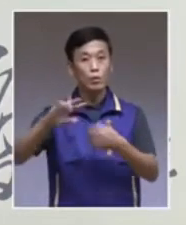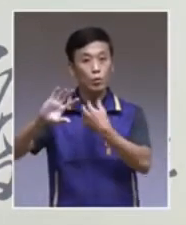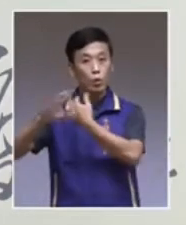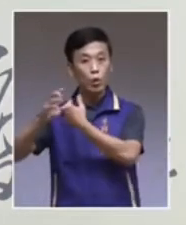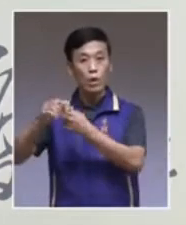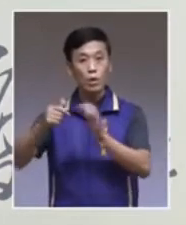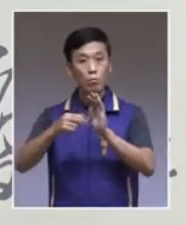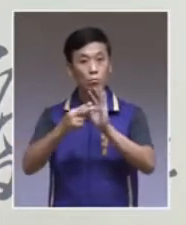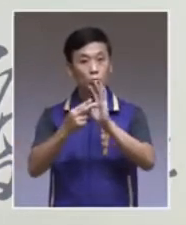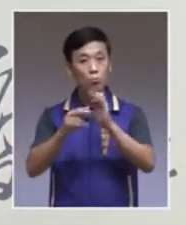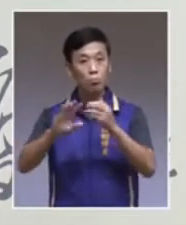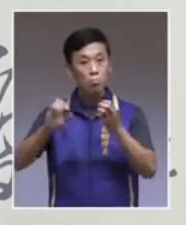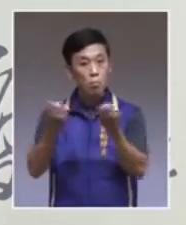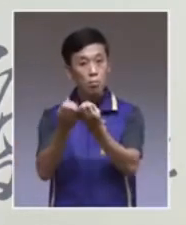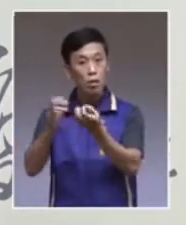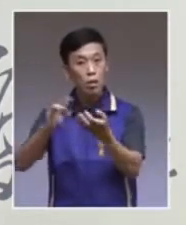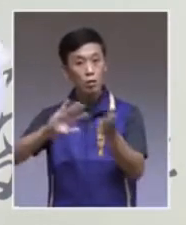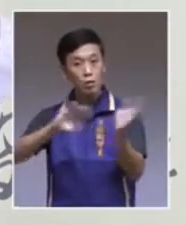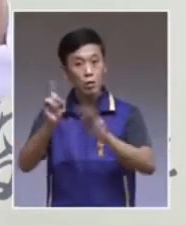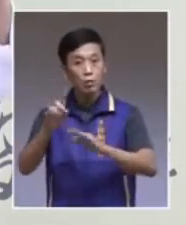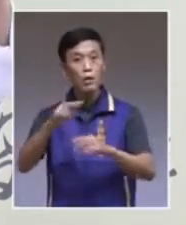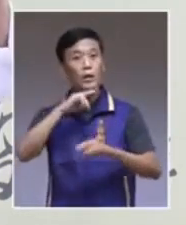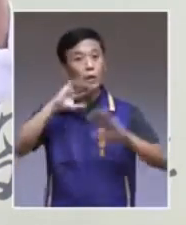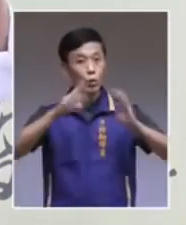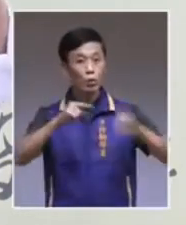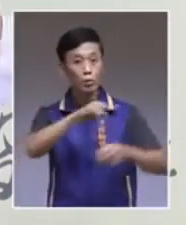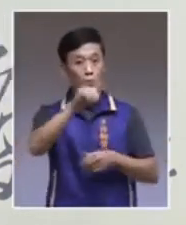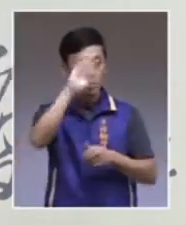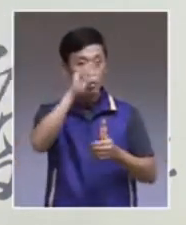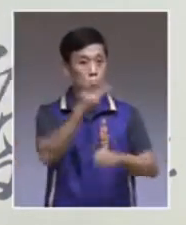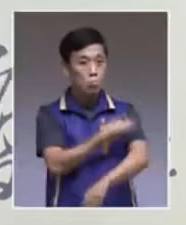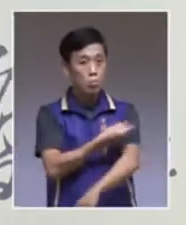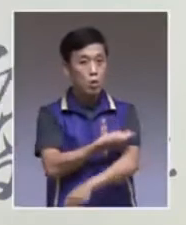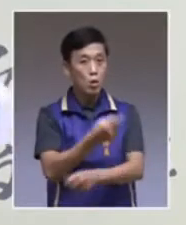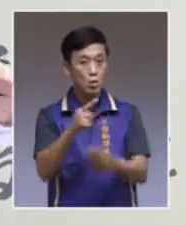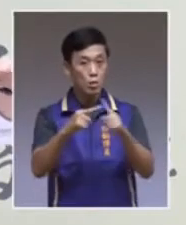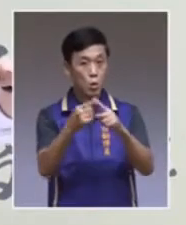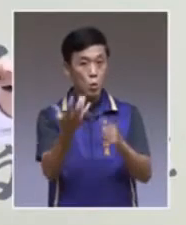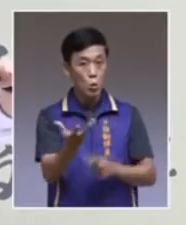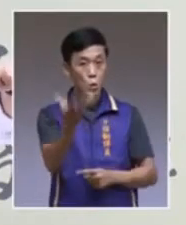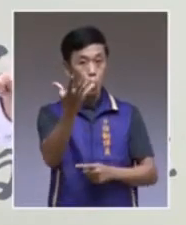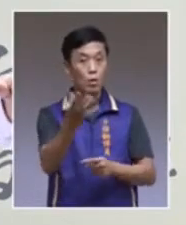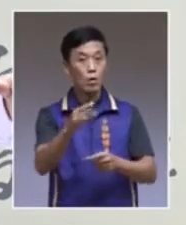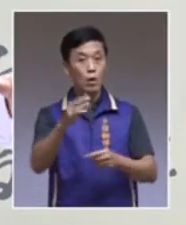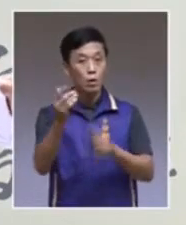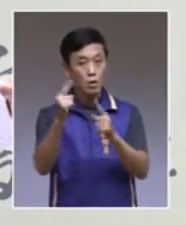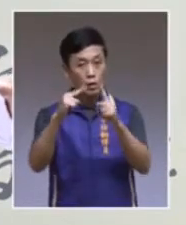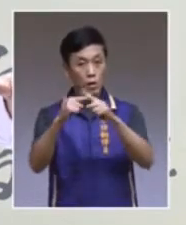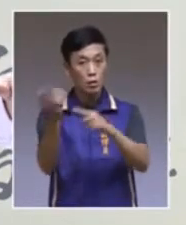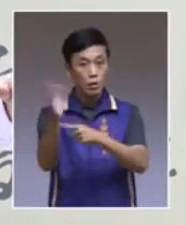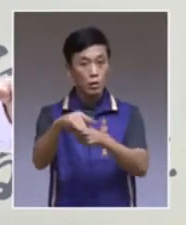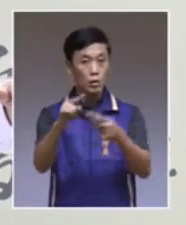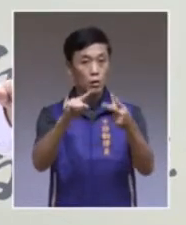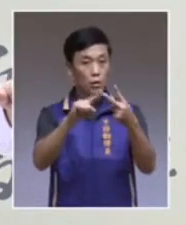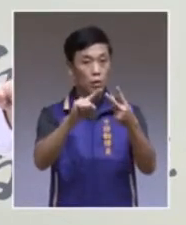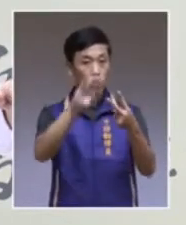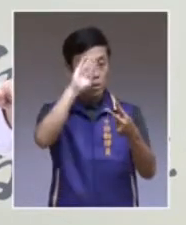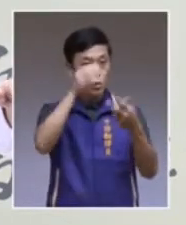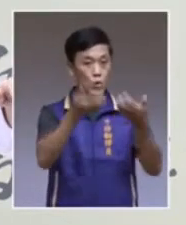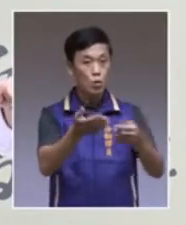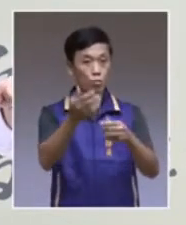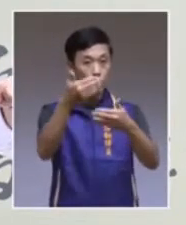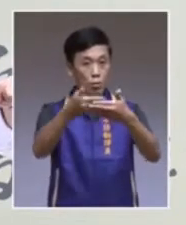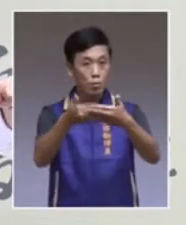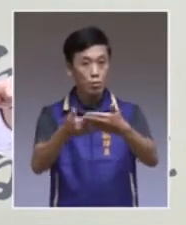例，他们的疫苗的覆盖率很高，死亡率、住院率都往下降，那这个是打疫